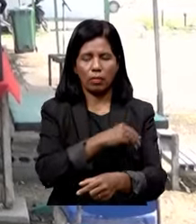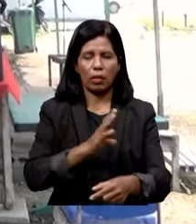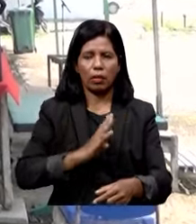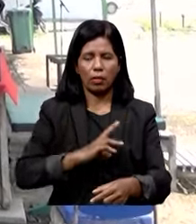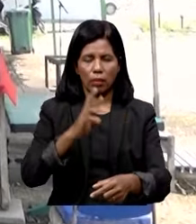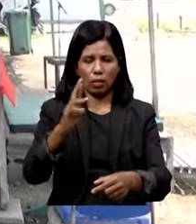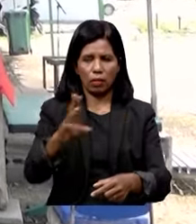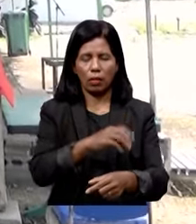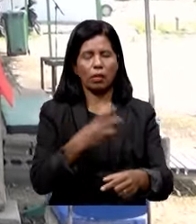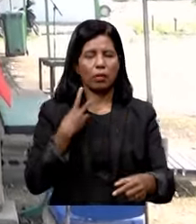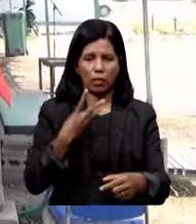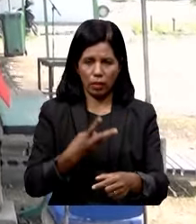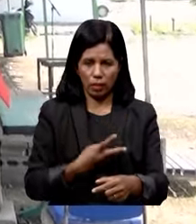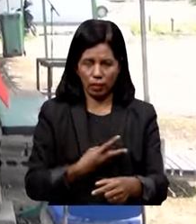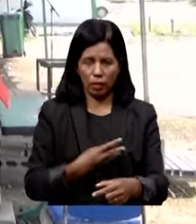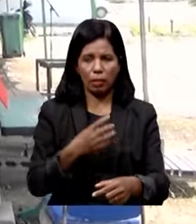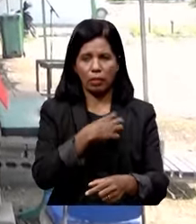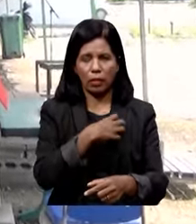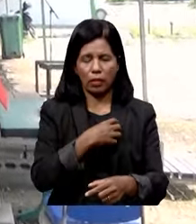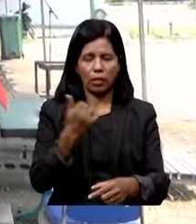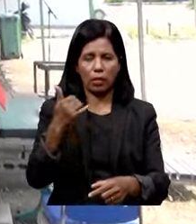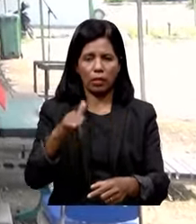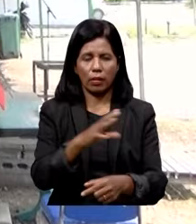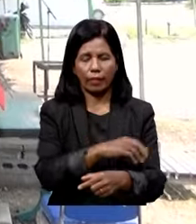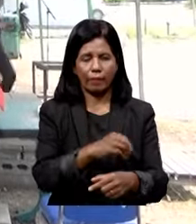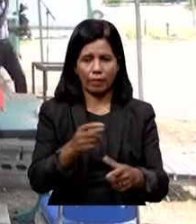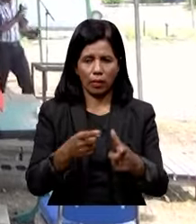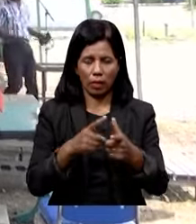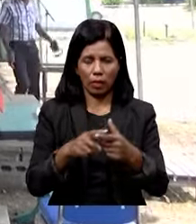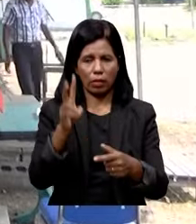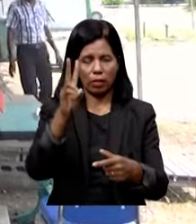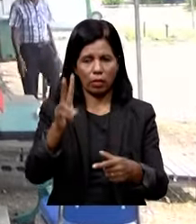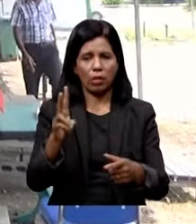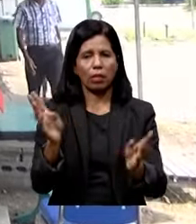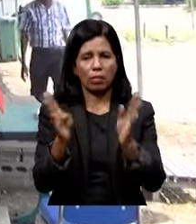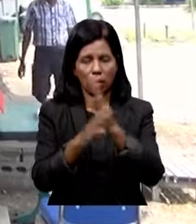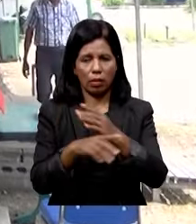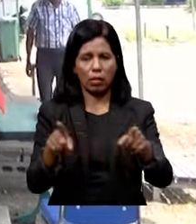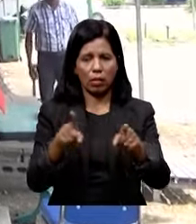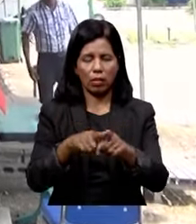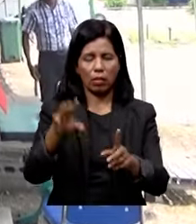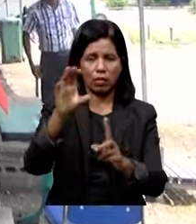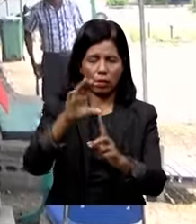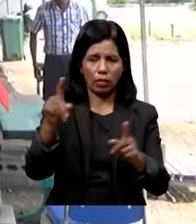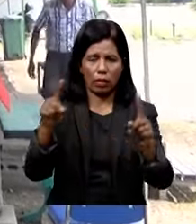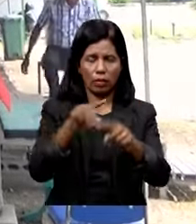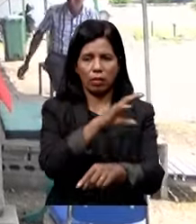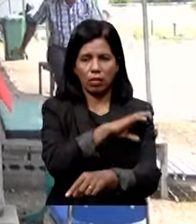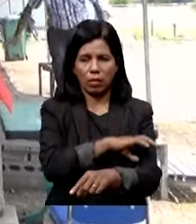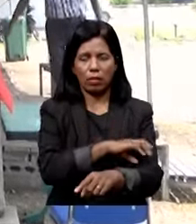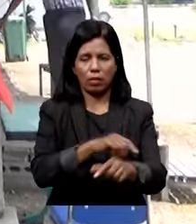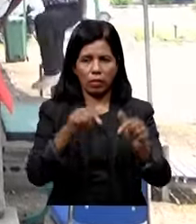ho itanya polisi sira prijam rasik ruane mak saya nesan safe ba siguran sebab